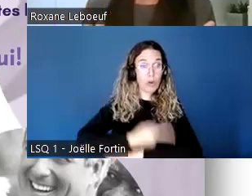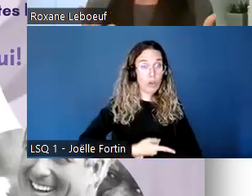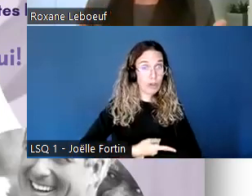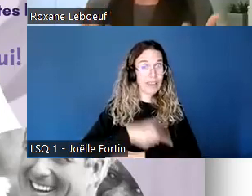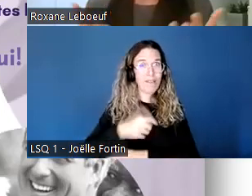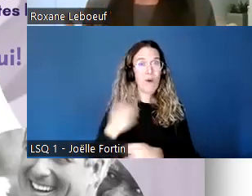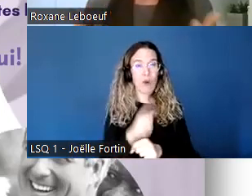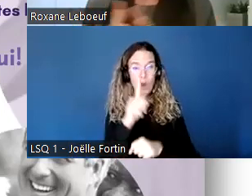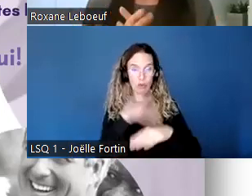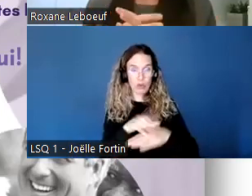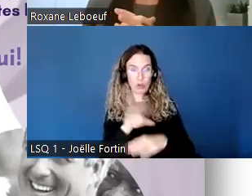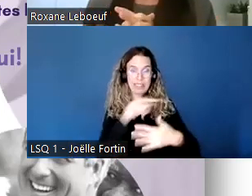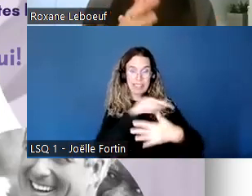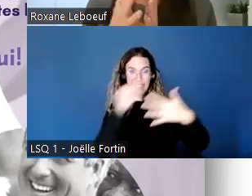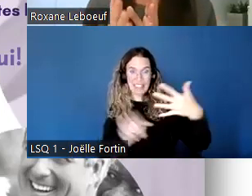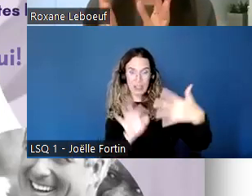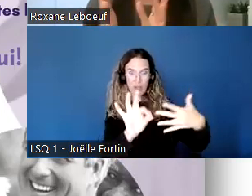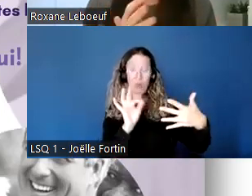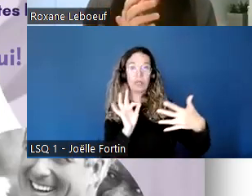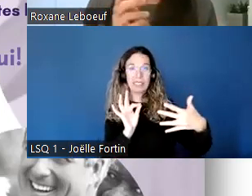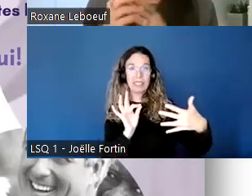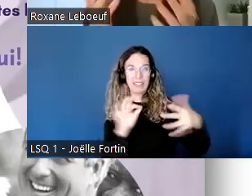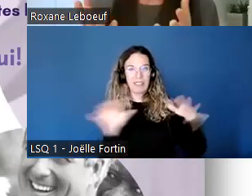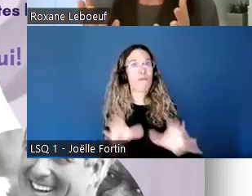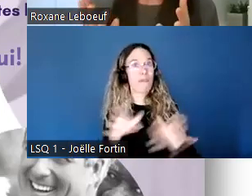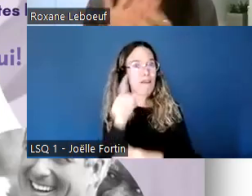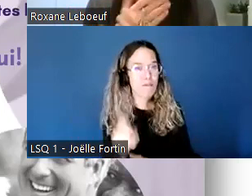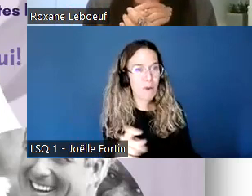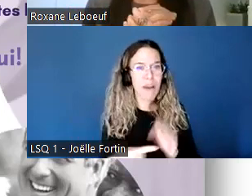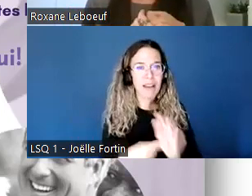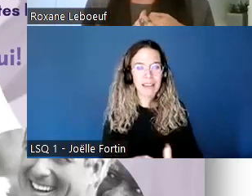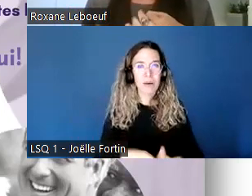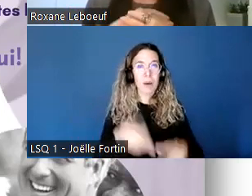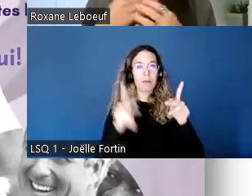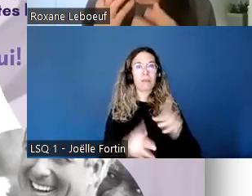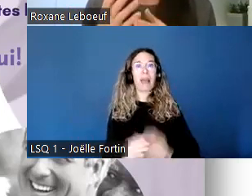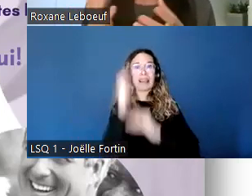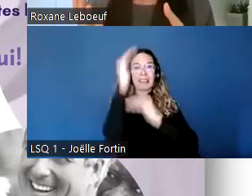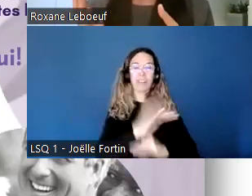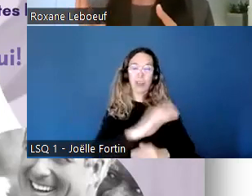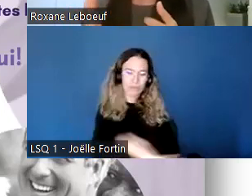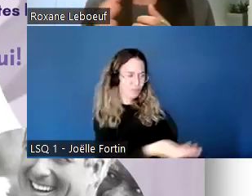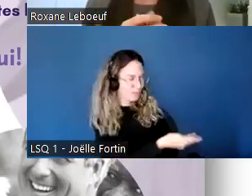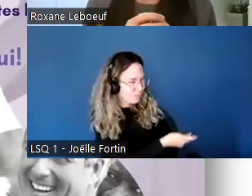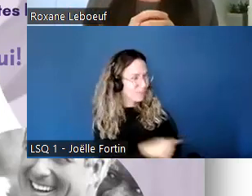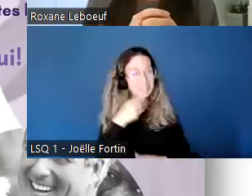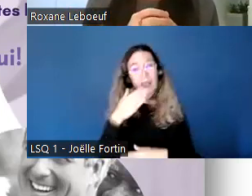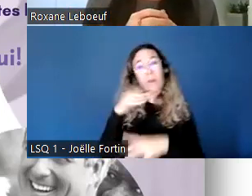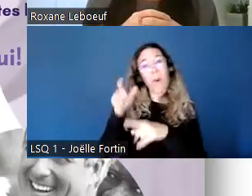une des 6 actions de bienveillance qui est inscrite dans l'affiche. Donc, c'est aider le passage à quelqu'un à l'ascenseur, faire un compliment,